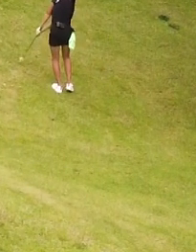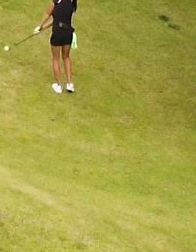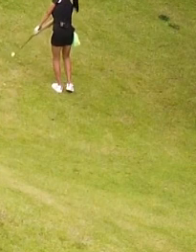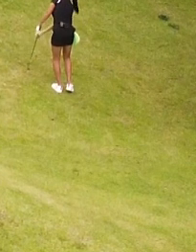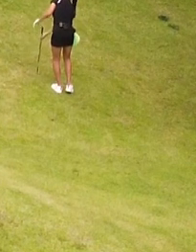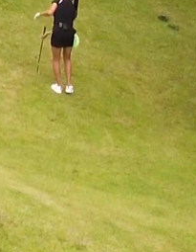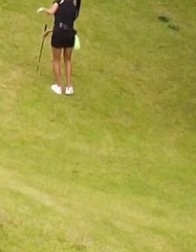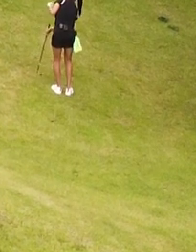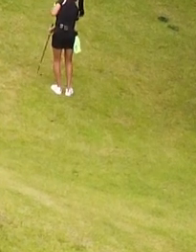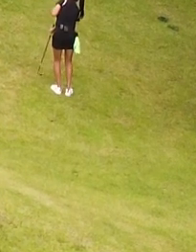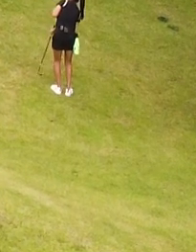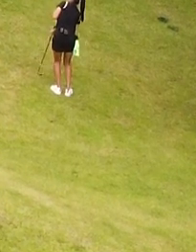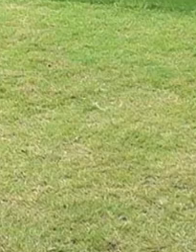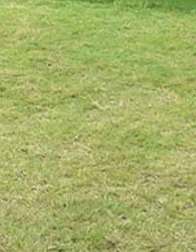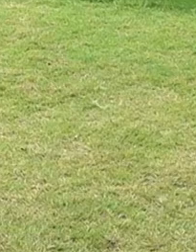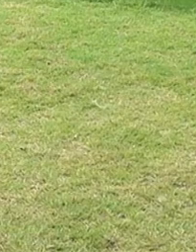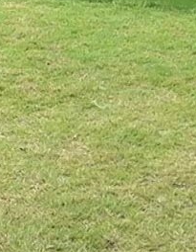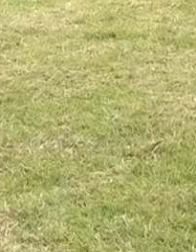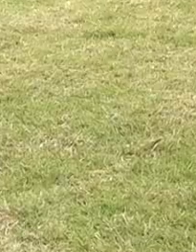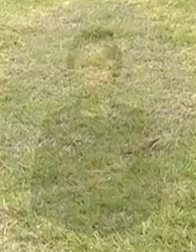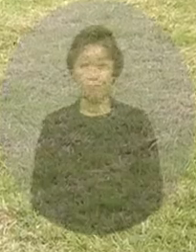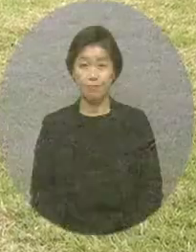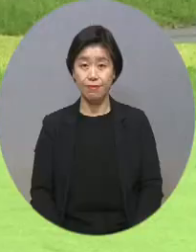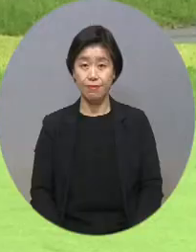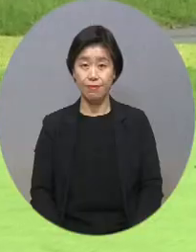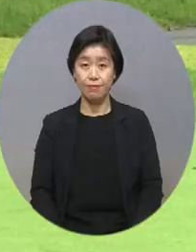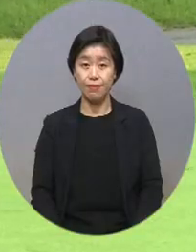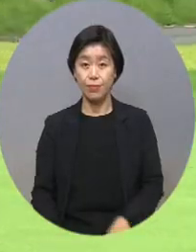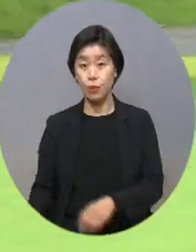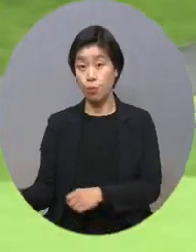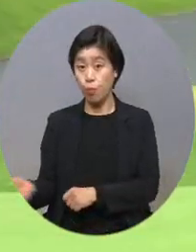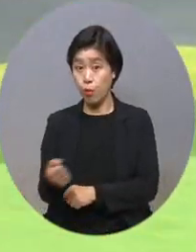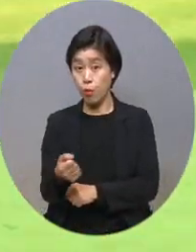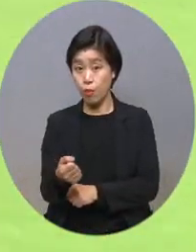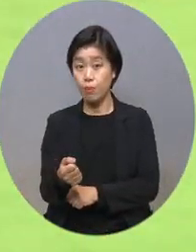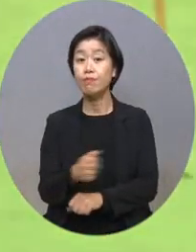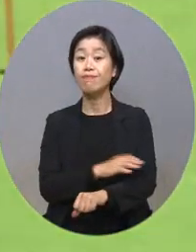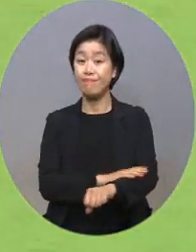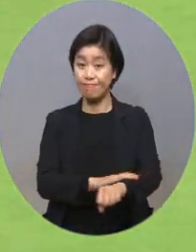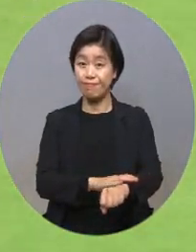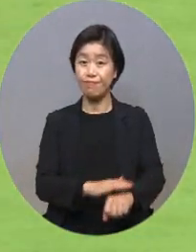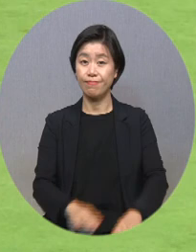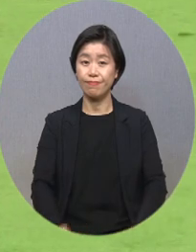와 제주. 나이스. 와 제주. 와 제주. 와 제주. 나이스. 우와.